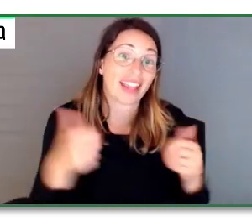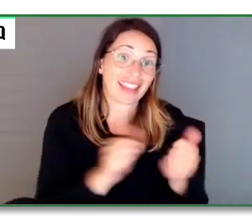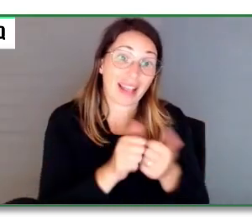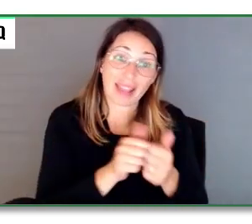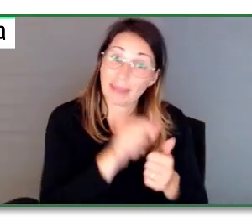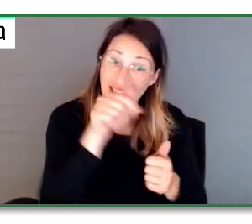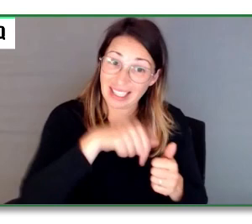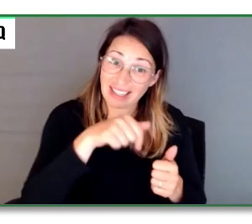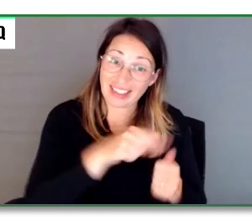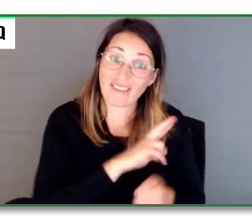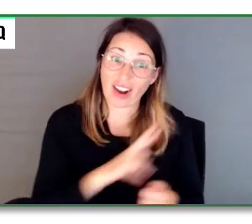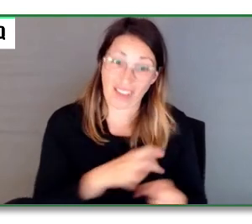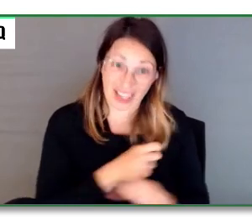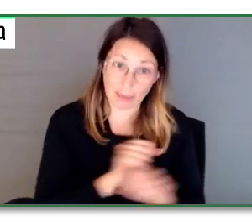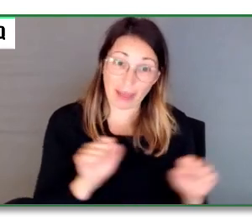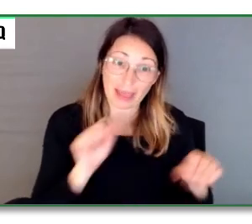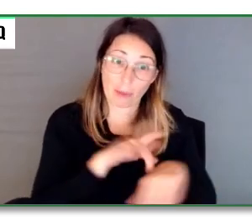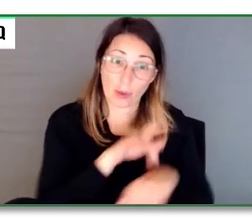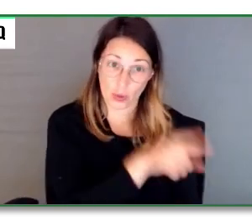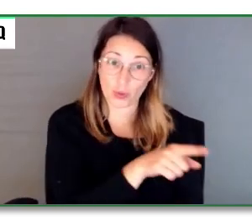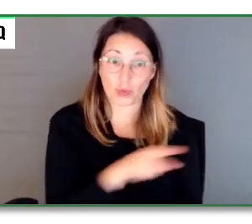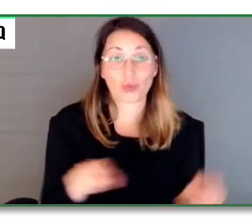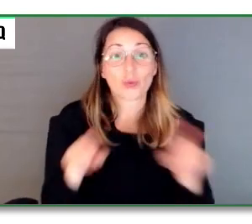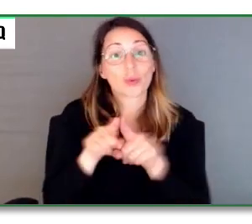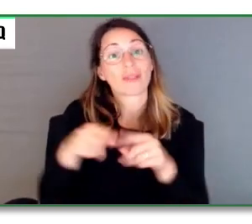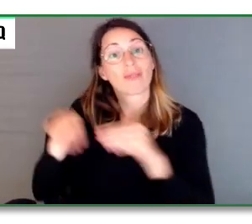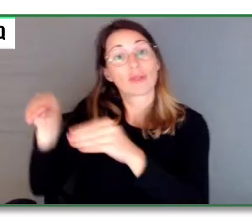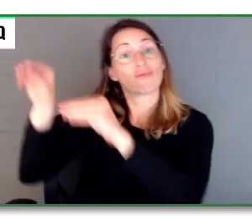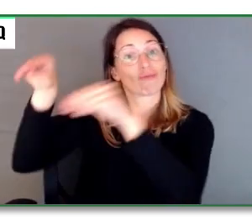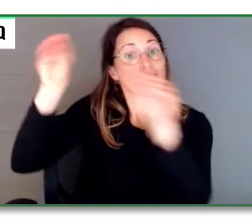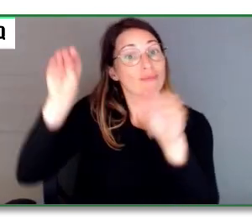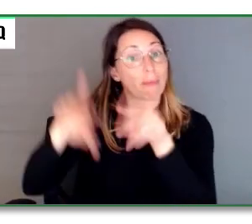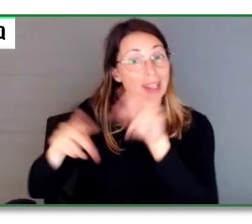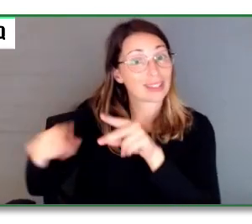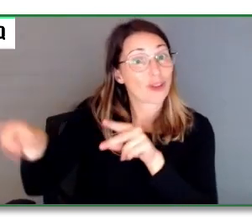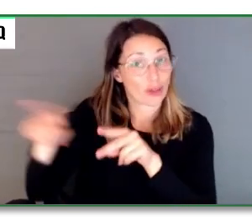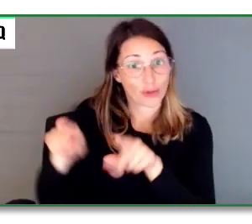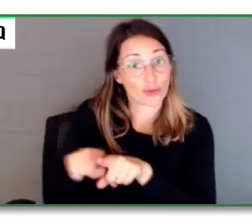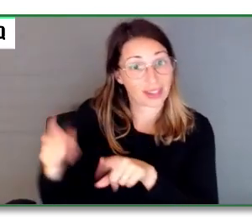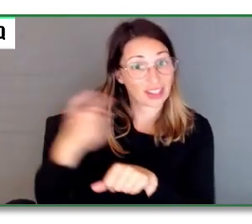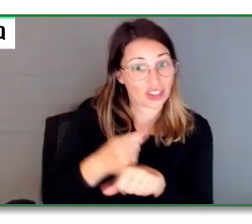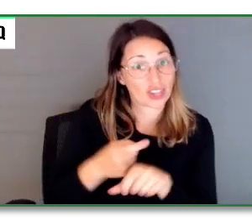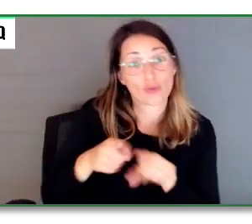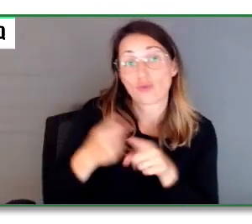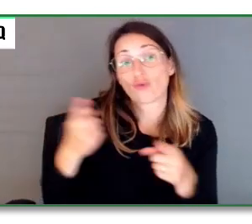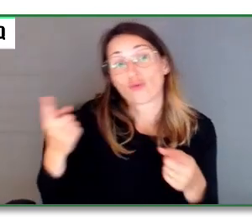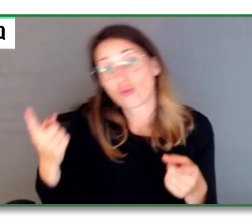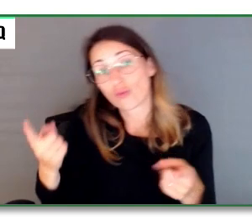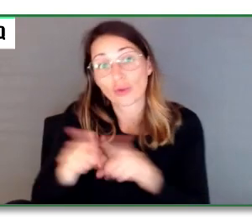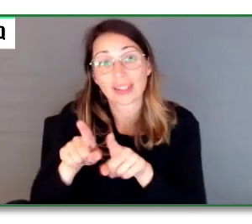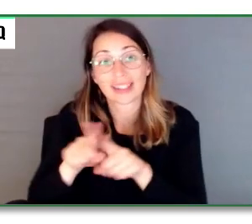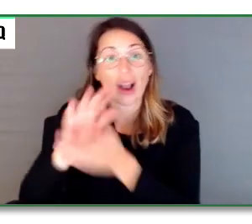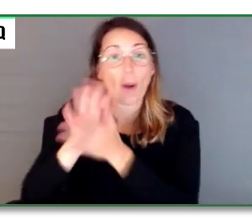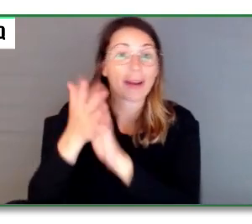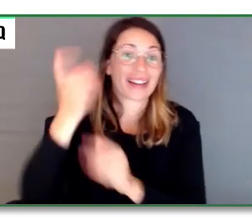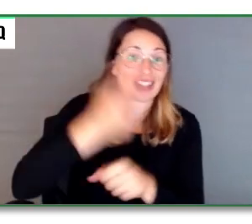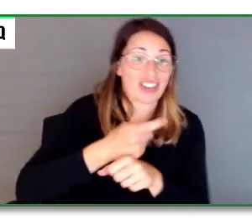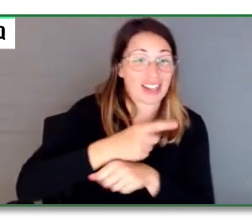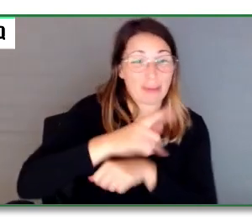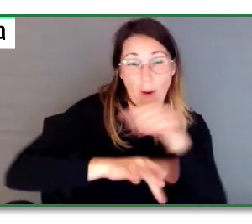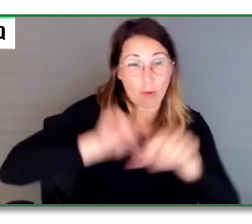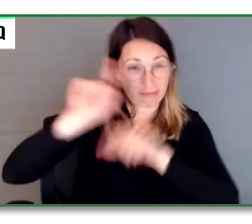mais aussi il a été vendu à des personnes et des organisations du monde entier. Il est conçu et fabriqué ici à